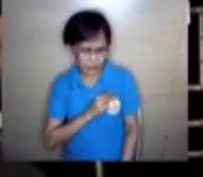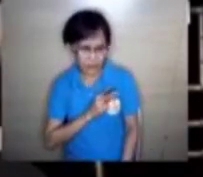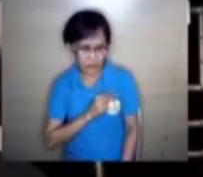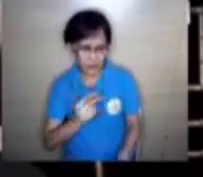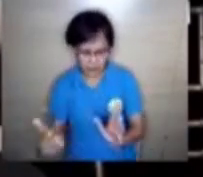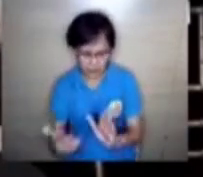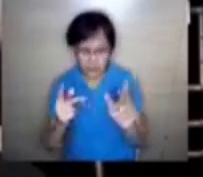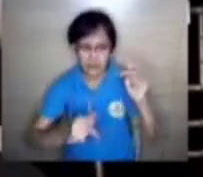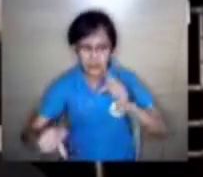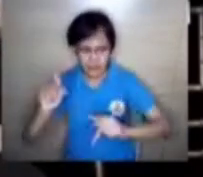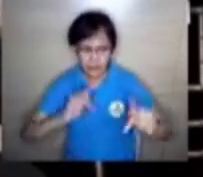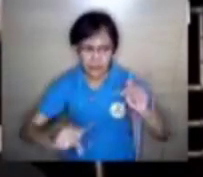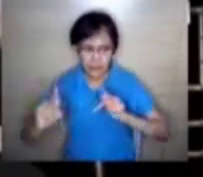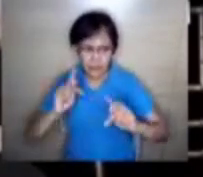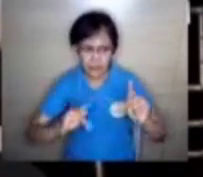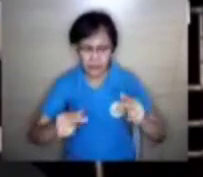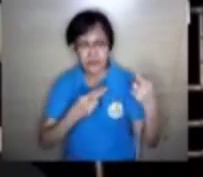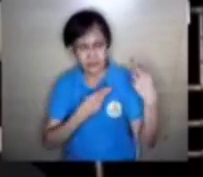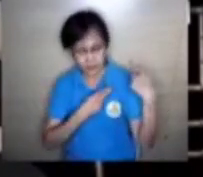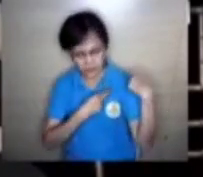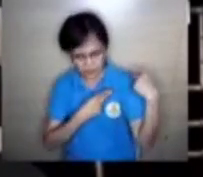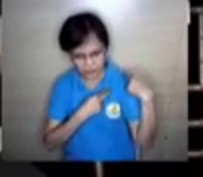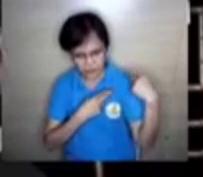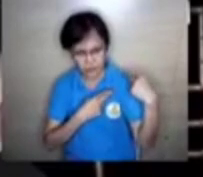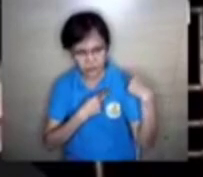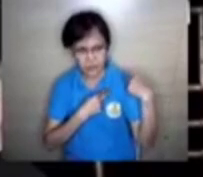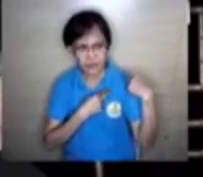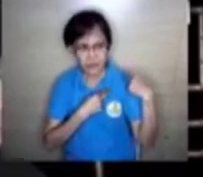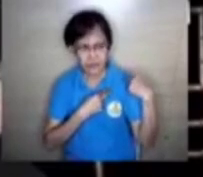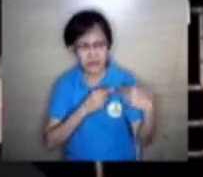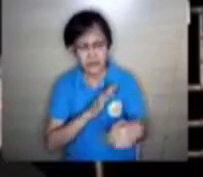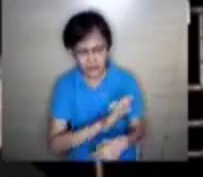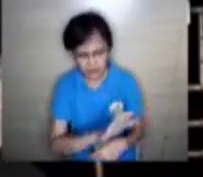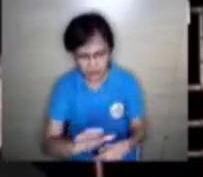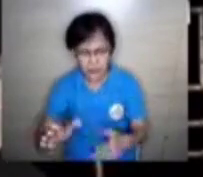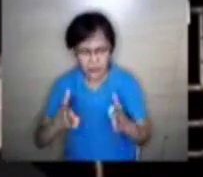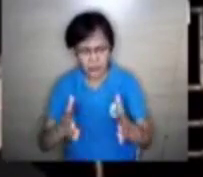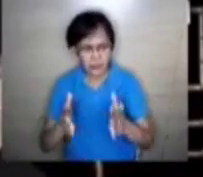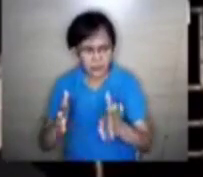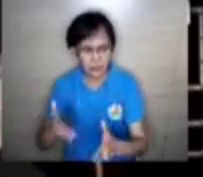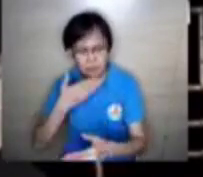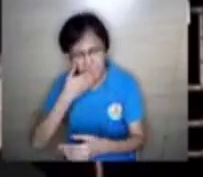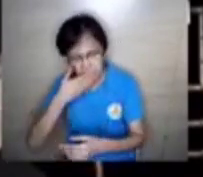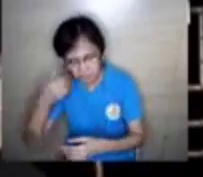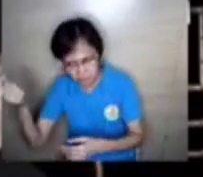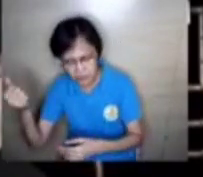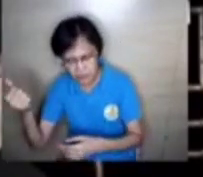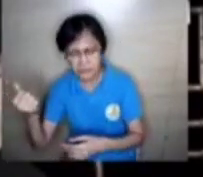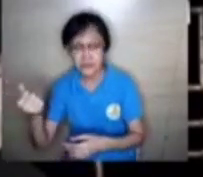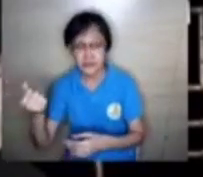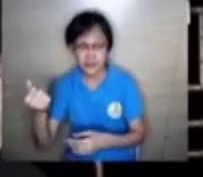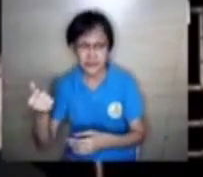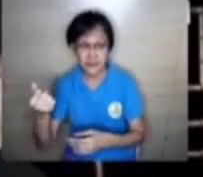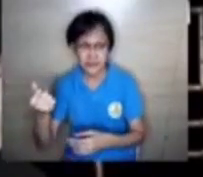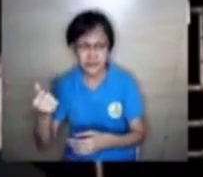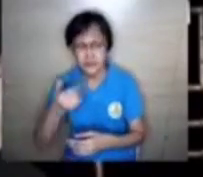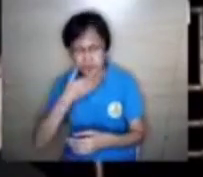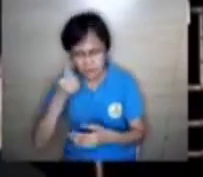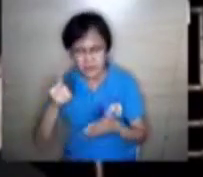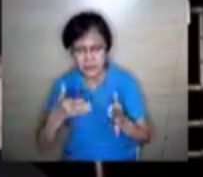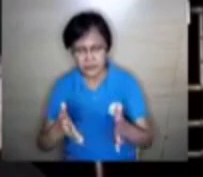kanino tayo may pananagutan bilang mga lingkod bayan, ay magpakatatag lang kayo. At